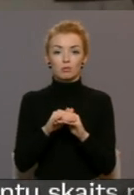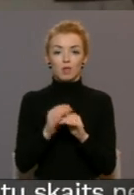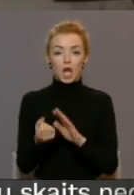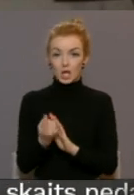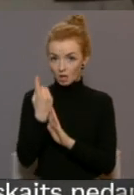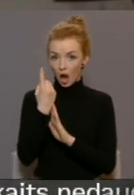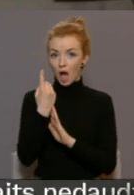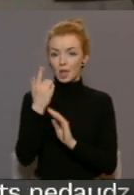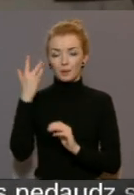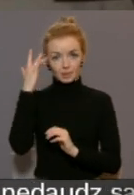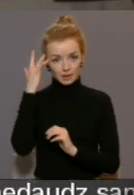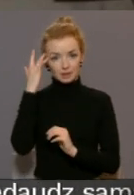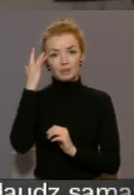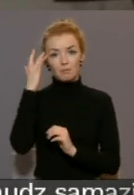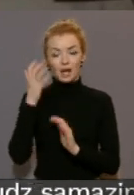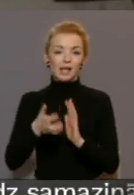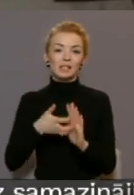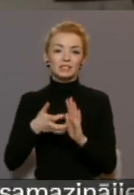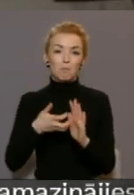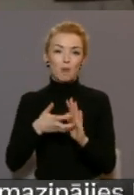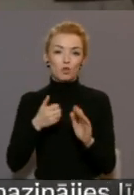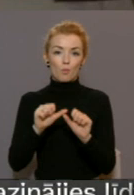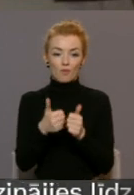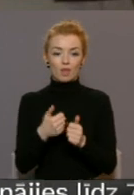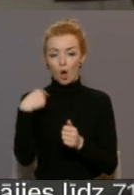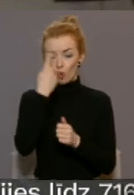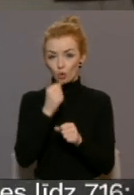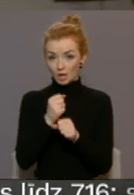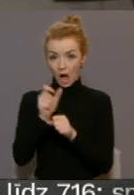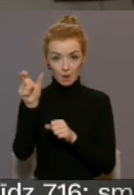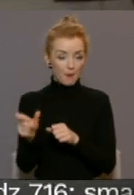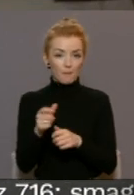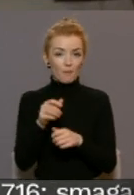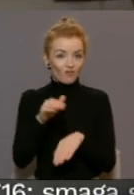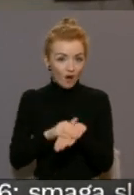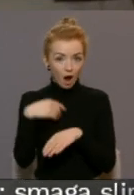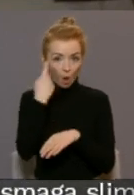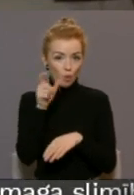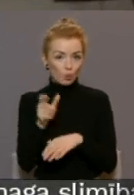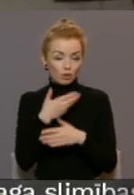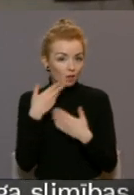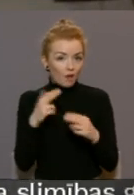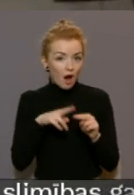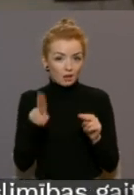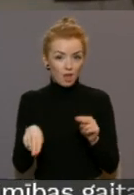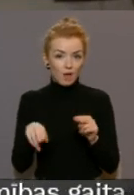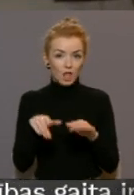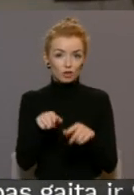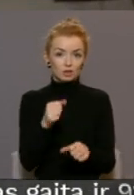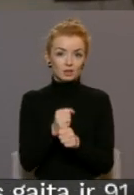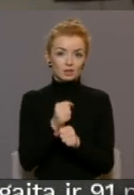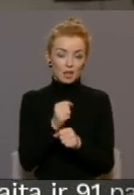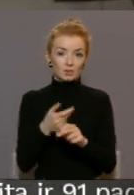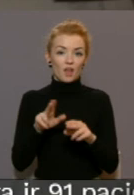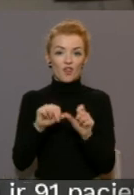rada principā izmantojumu veidu autora darbam, kuru autors nav gribējis un nav ļāvis, lai šis darbs tādā